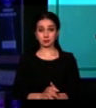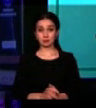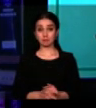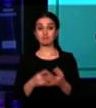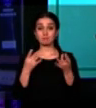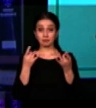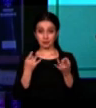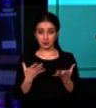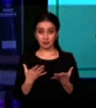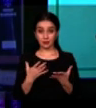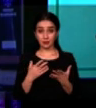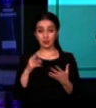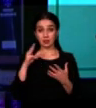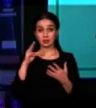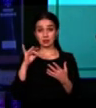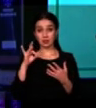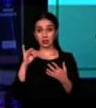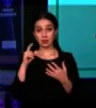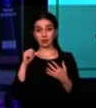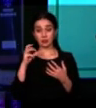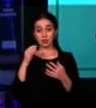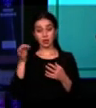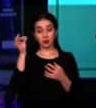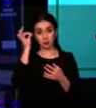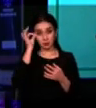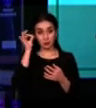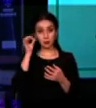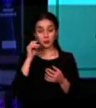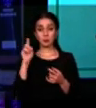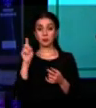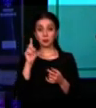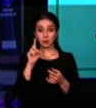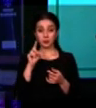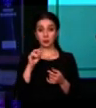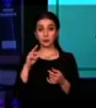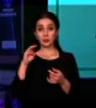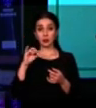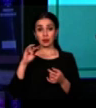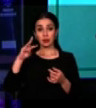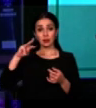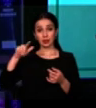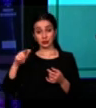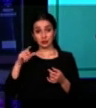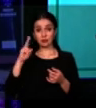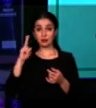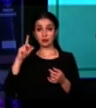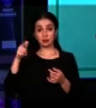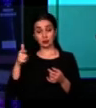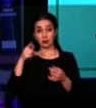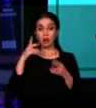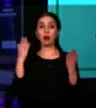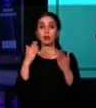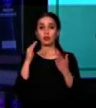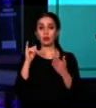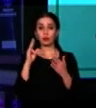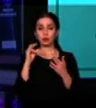Soddalashtiring. Trigonometrik ayniyatlarni eslaymiz. Demak, tangens va katangens qanday funksiyalar?